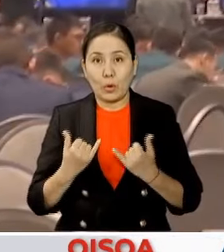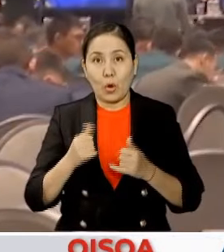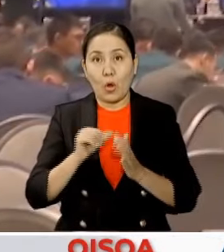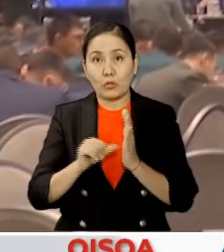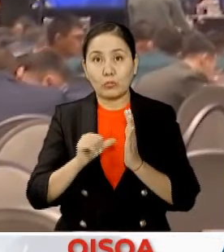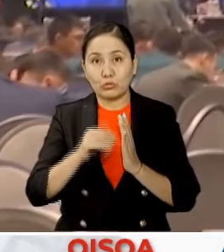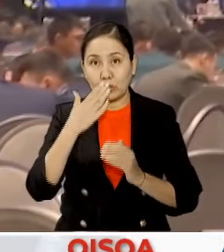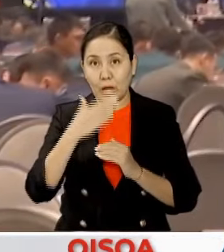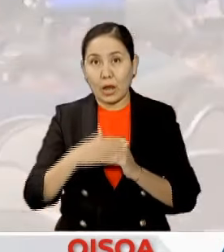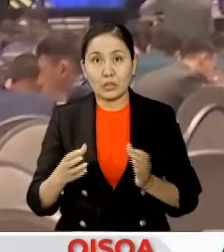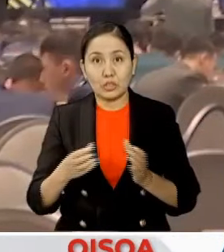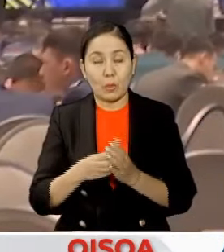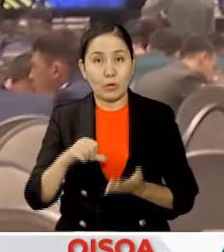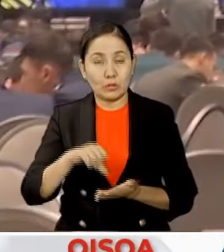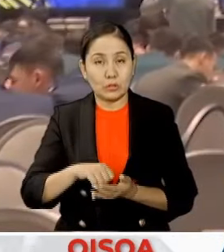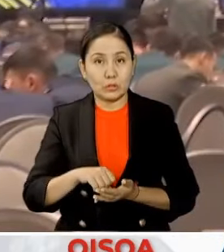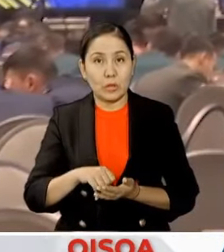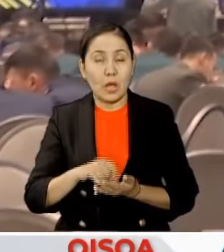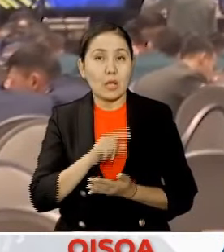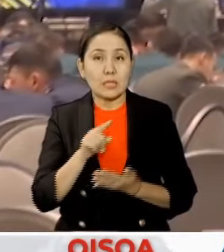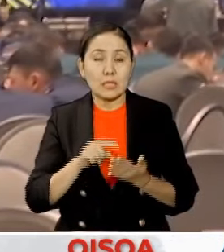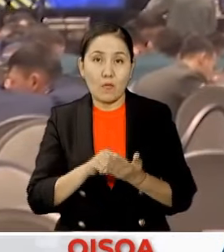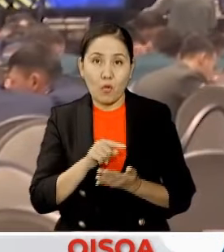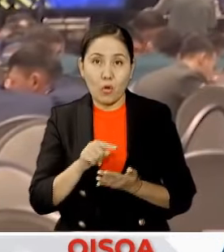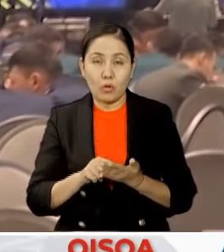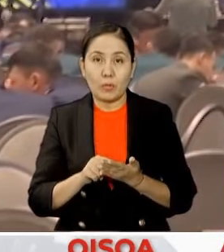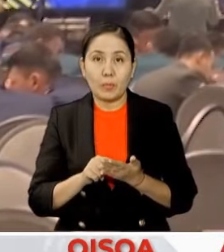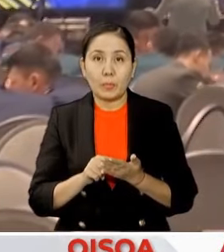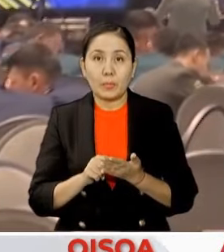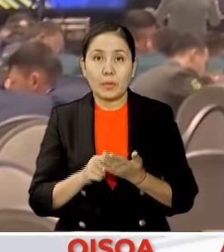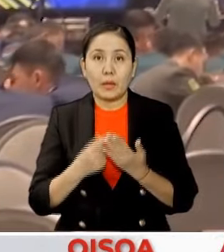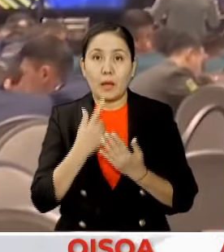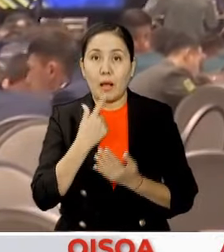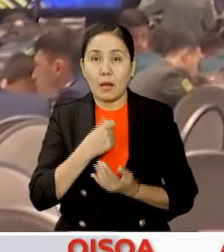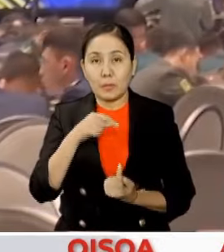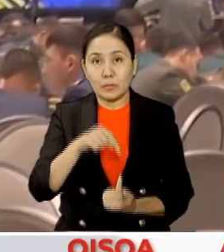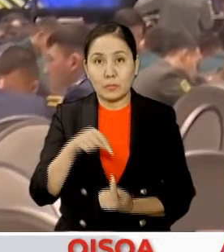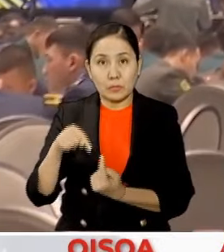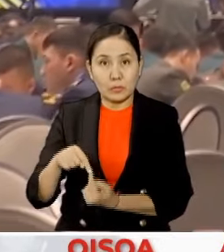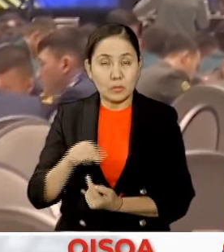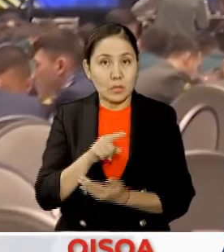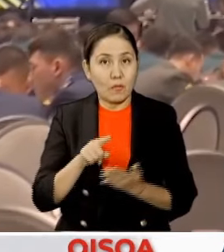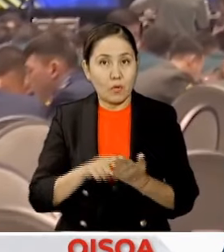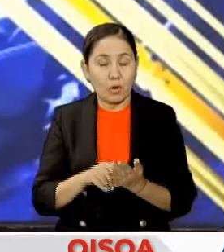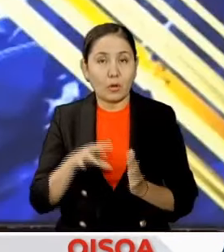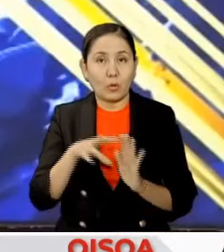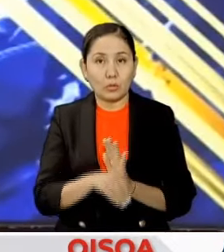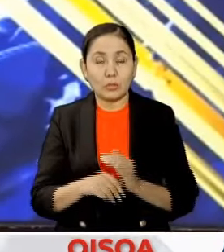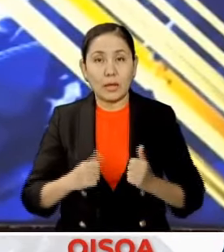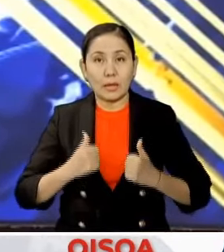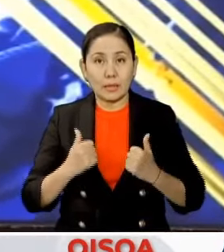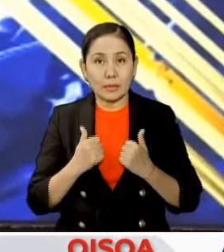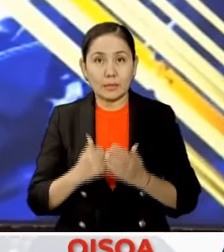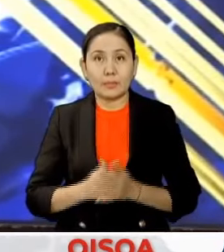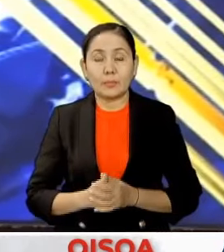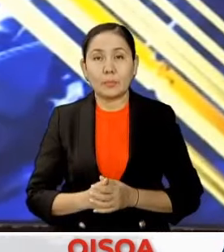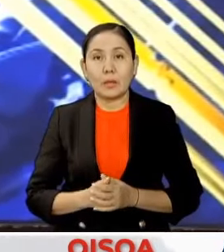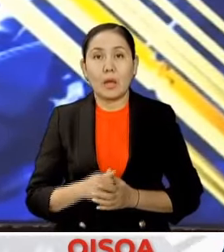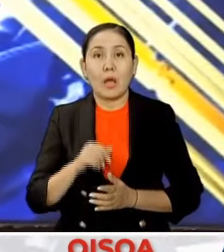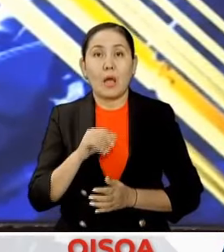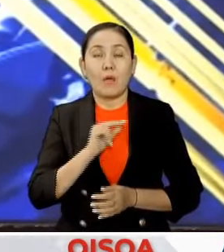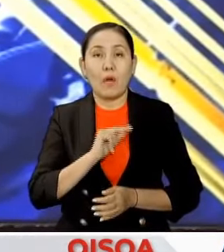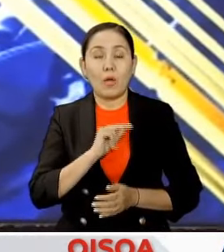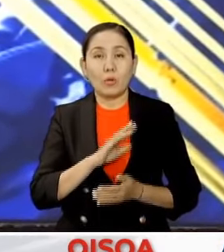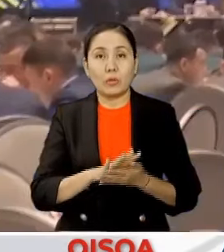yaqin jamoa ishtirok etyapti. 36 ta savol o'ynaladi. Aynan harbiy sohaga moslashgan savollarni ham qo'shishga harakat qilganmiz. Faoliyatimiz